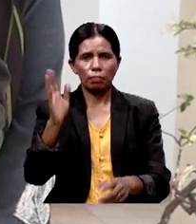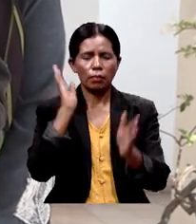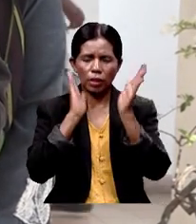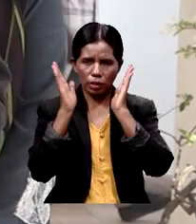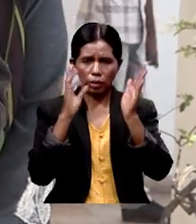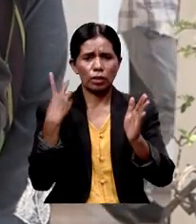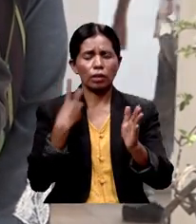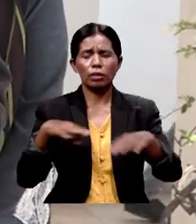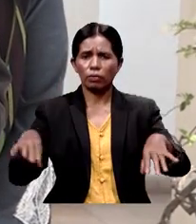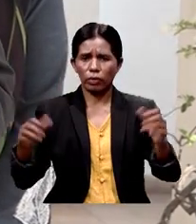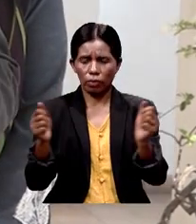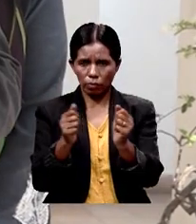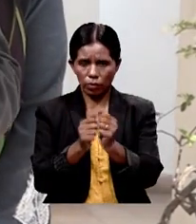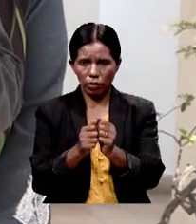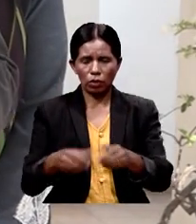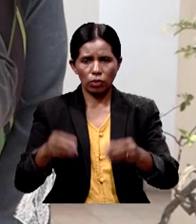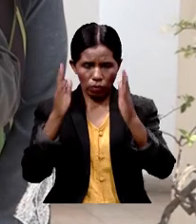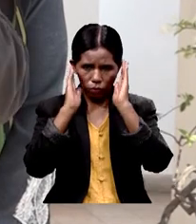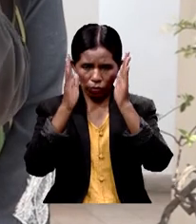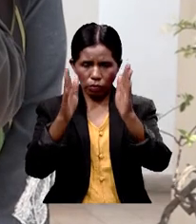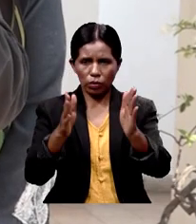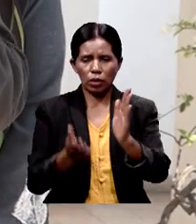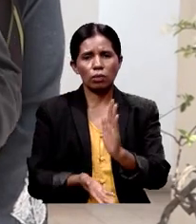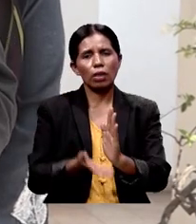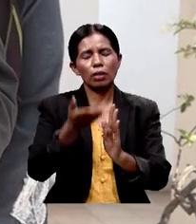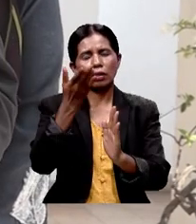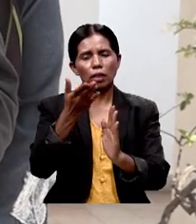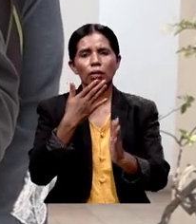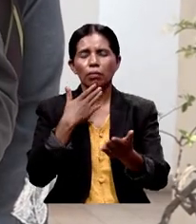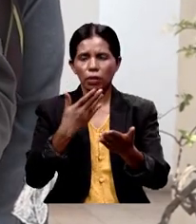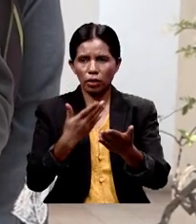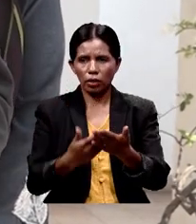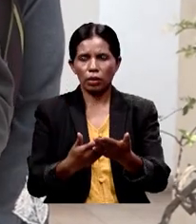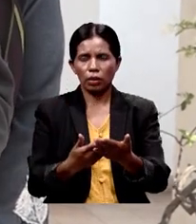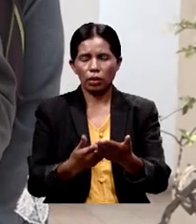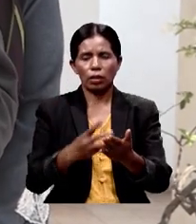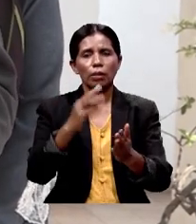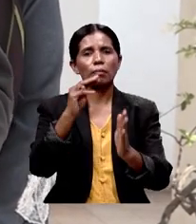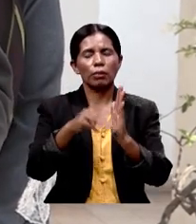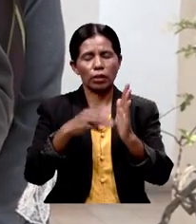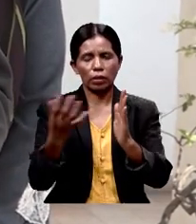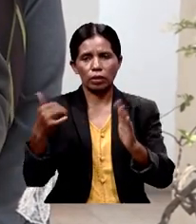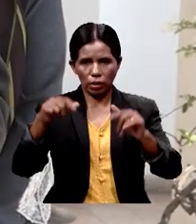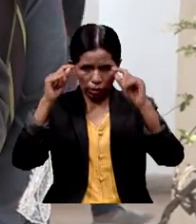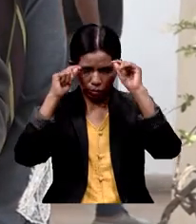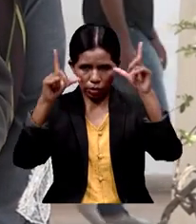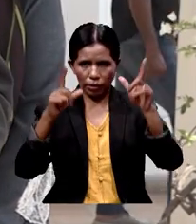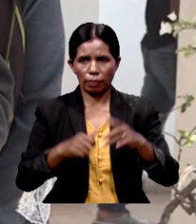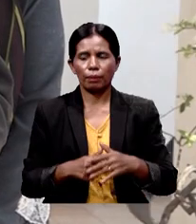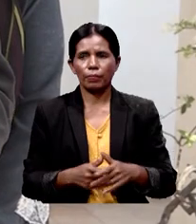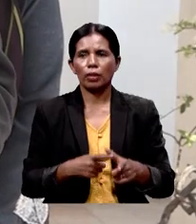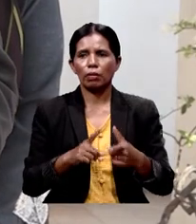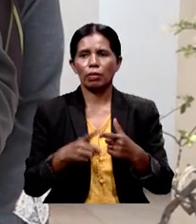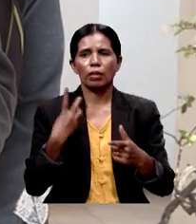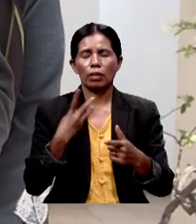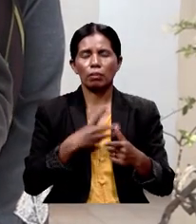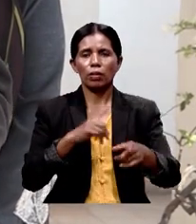kita untuk memberi fokus dan meningkatkan kualitas pemberitaan di Timor l ini selain itu juga kami